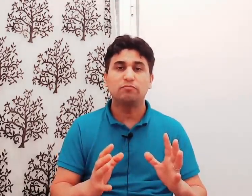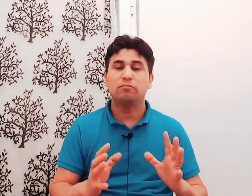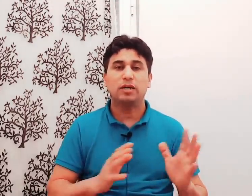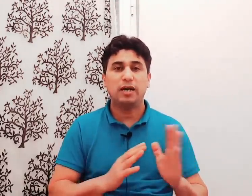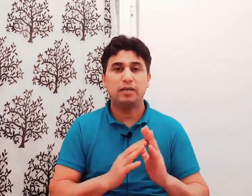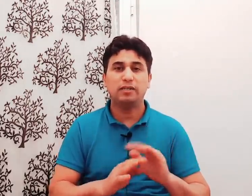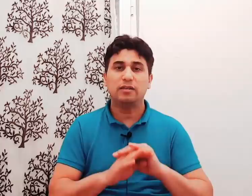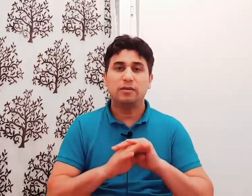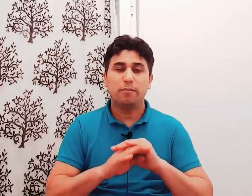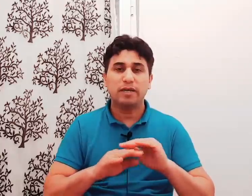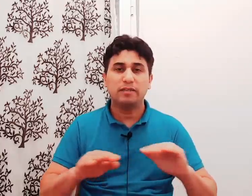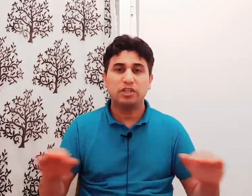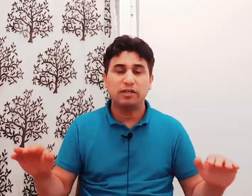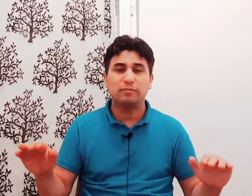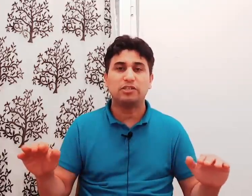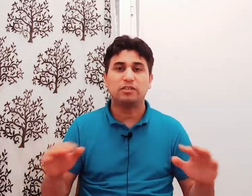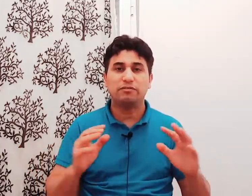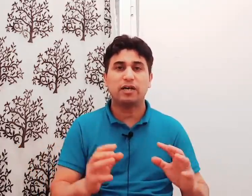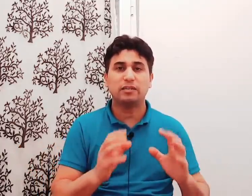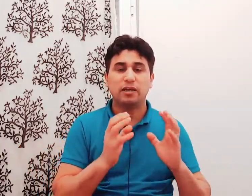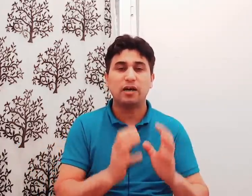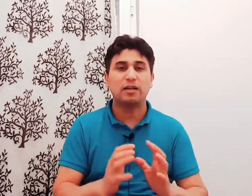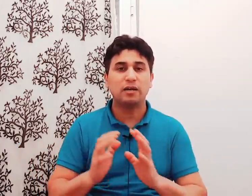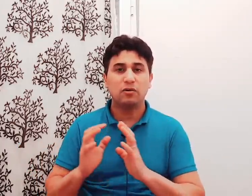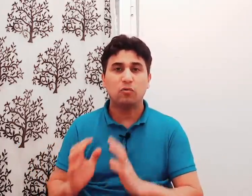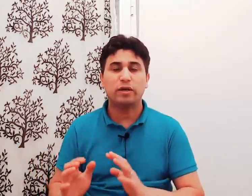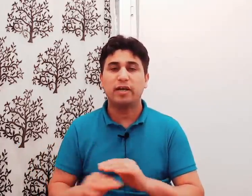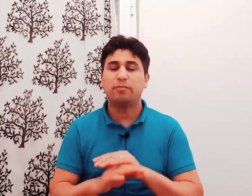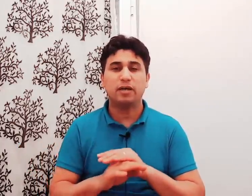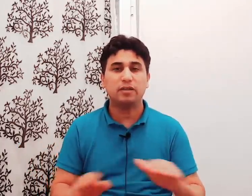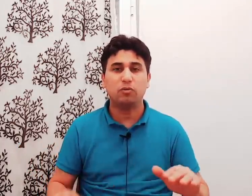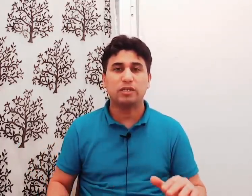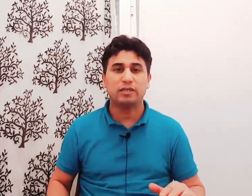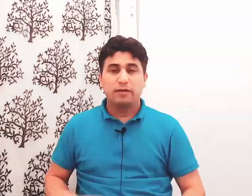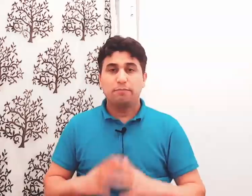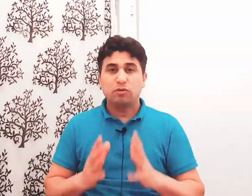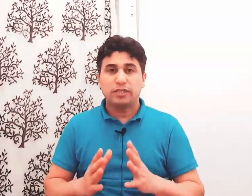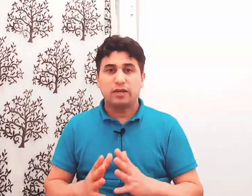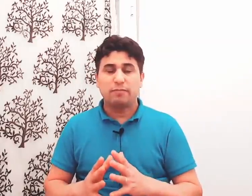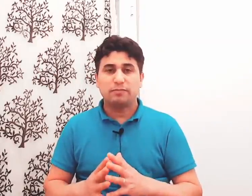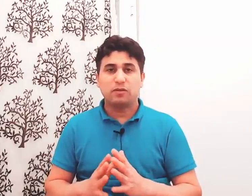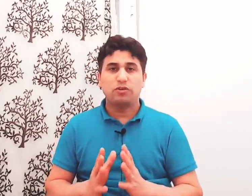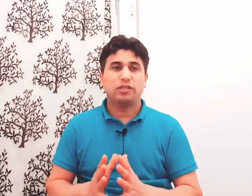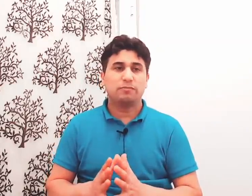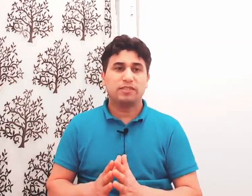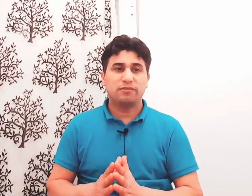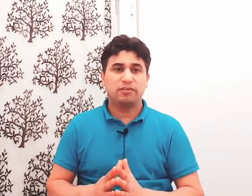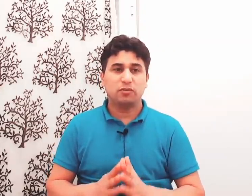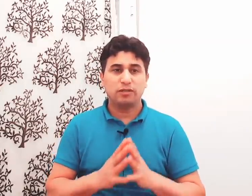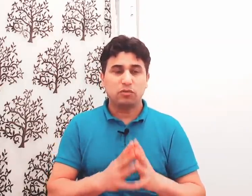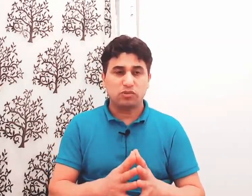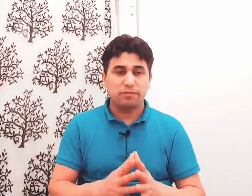لهم حاليا ما كاين حتى شي حاجة من هادشي، فقط هضرة وكلام. هذا هو اللي كاين. بدون إطالة باش ما نطولش عليكم